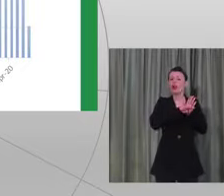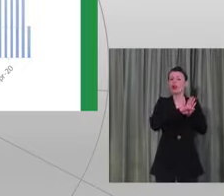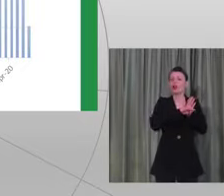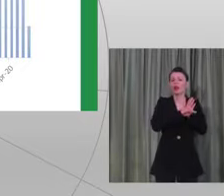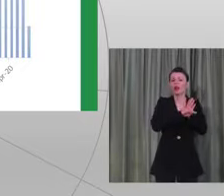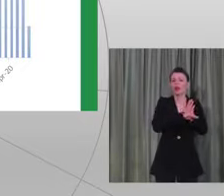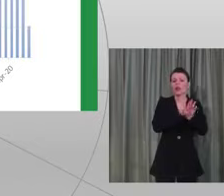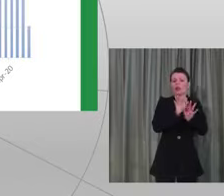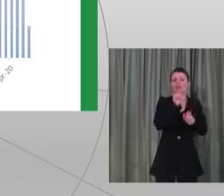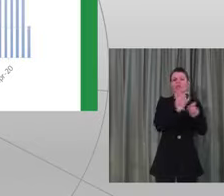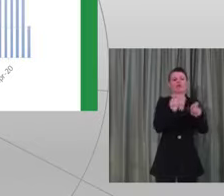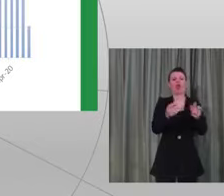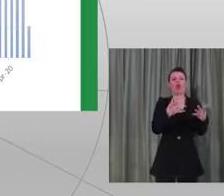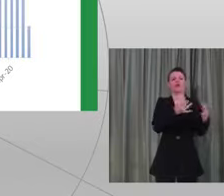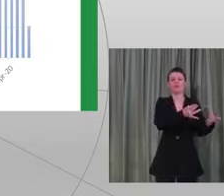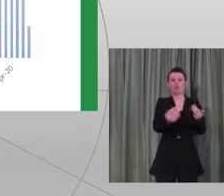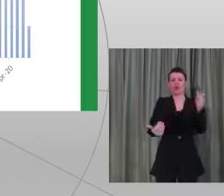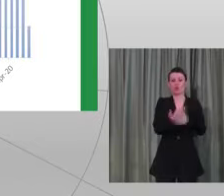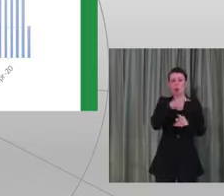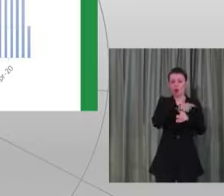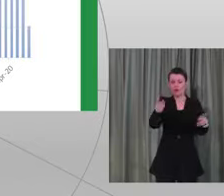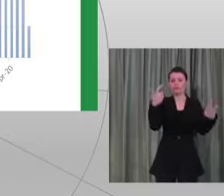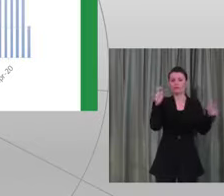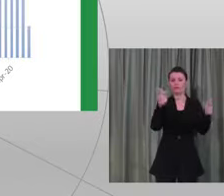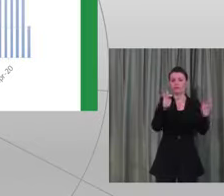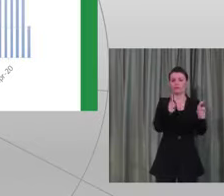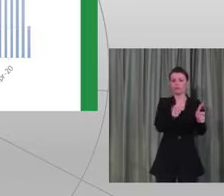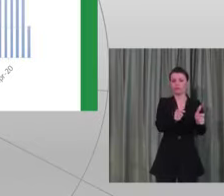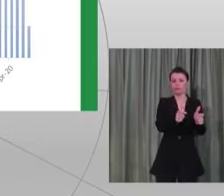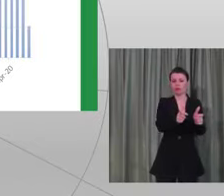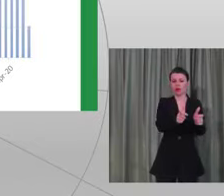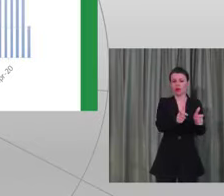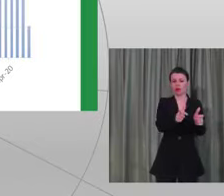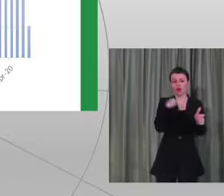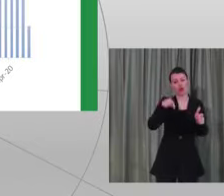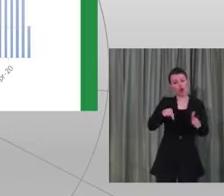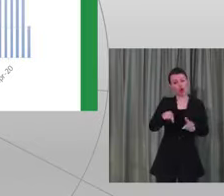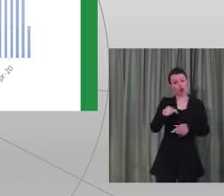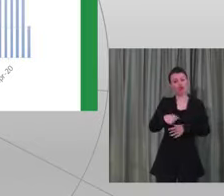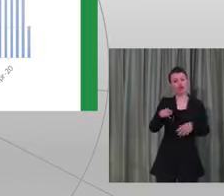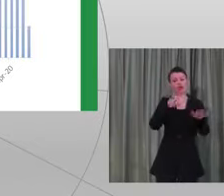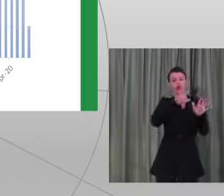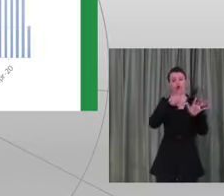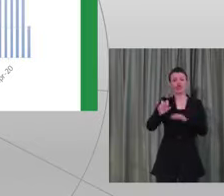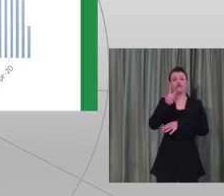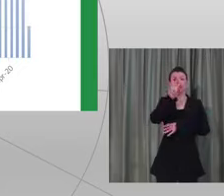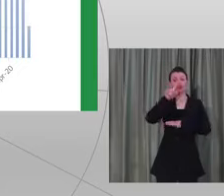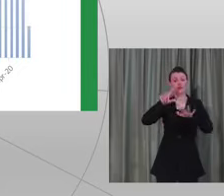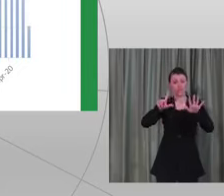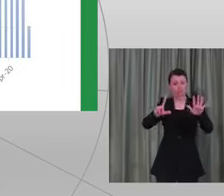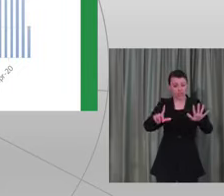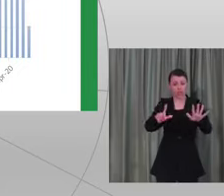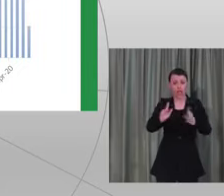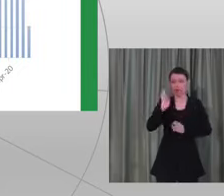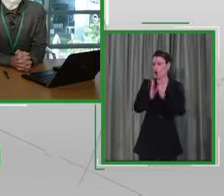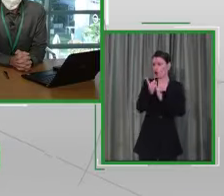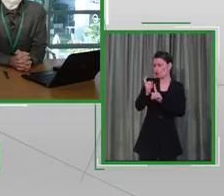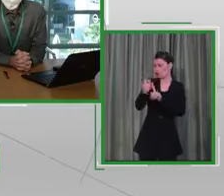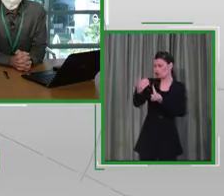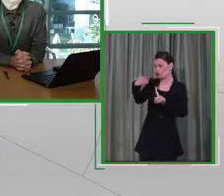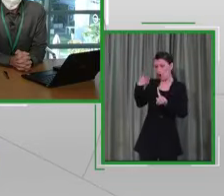casi ciò anche a sottolineare come il numero di casi di oggi a 827 quindi anche inferiore ai giorni scorsi